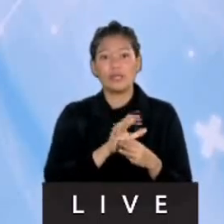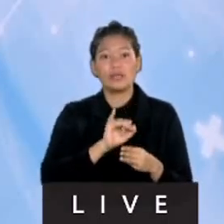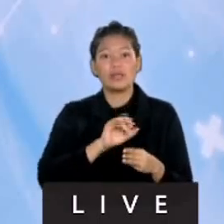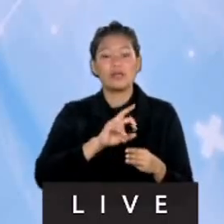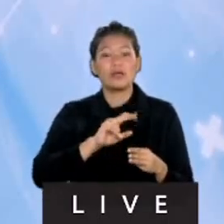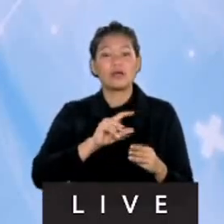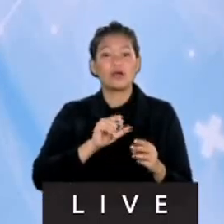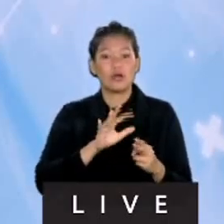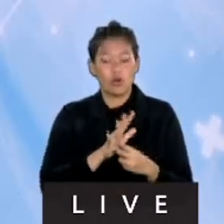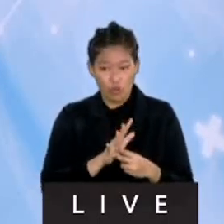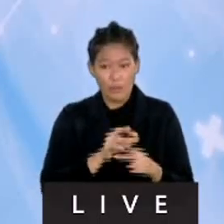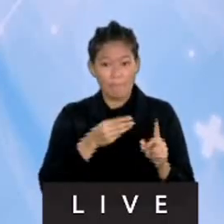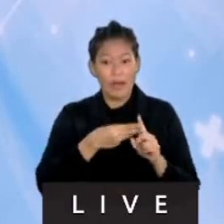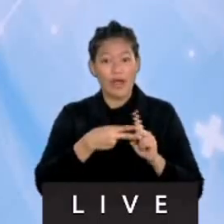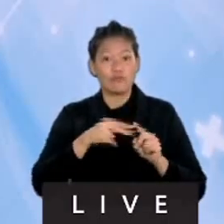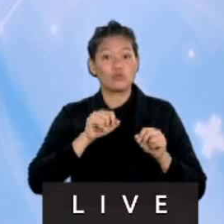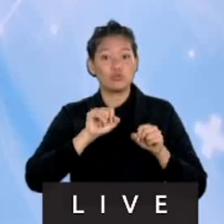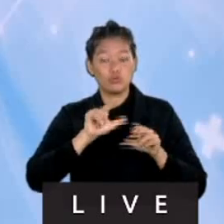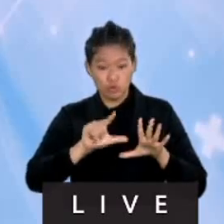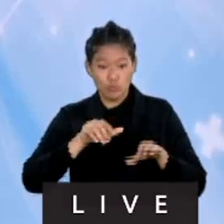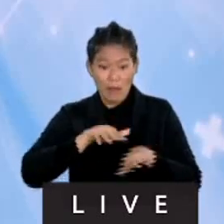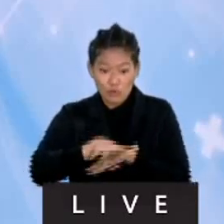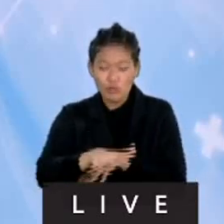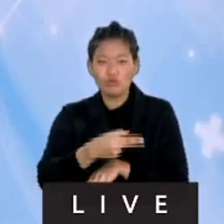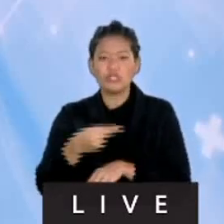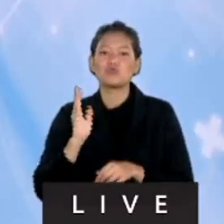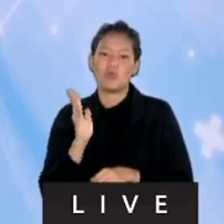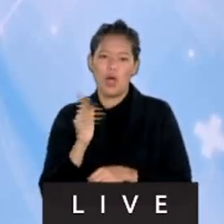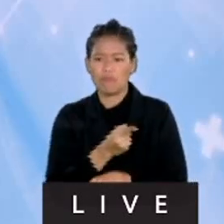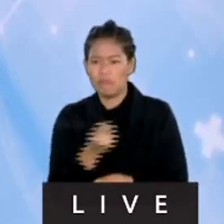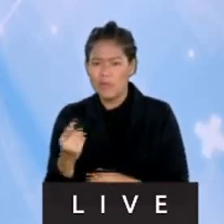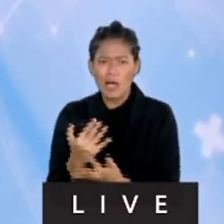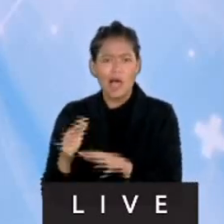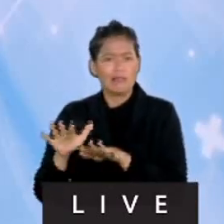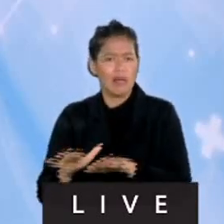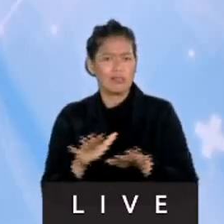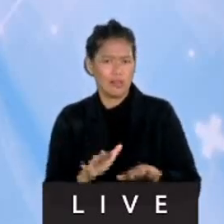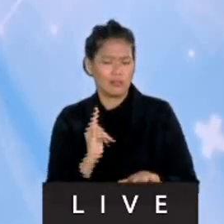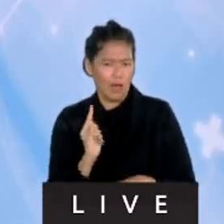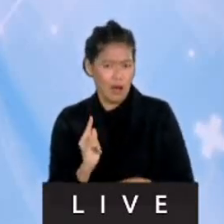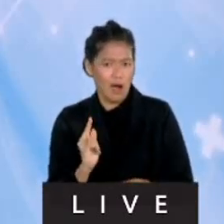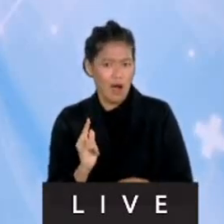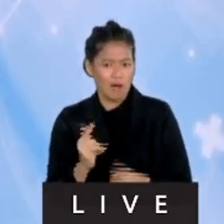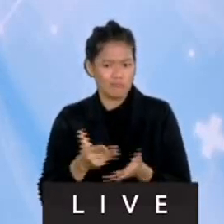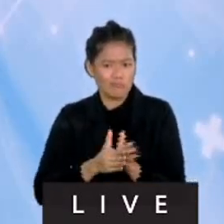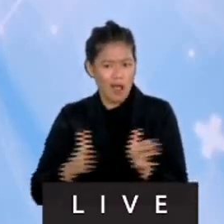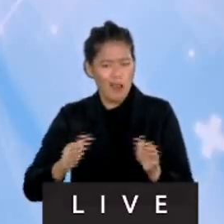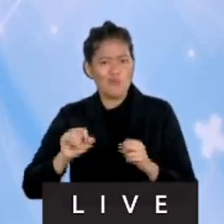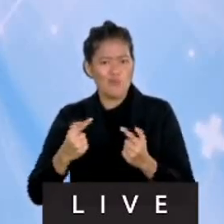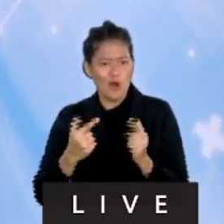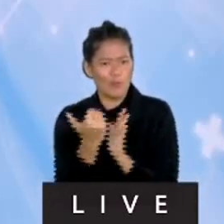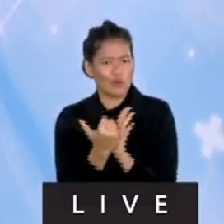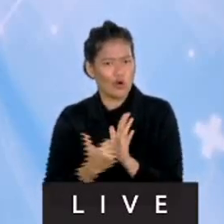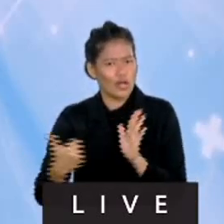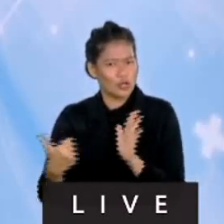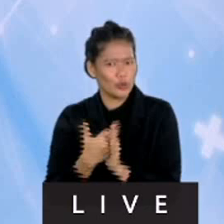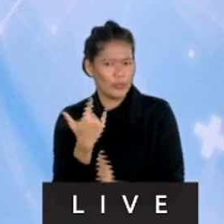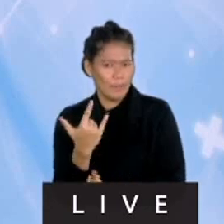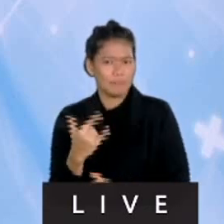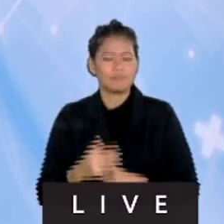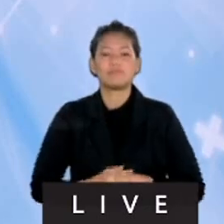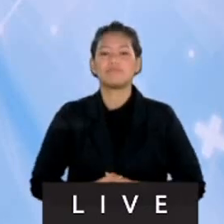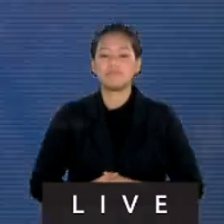ternyata sudah masuk ke Indonesia masyarakat diimbau untuk tetap waspada menjaga protokol kesehatan di masa liburan ini